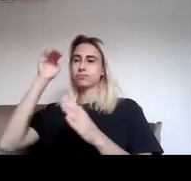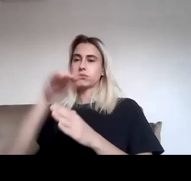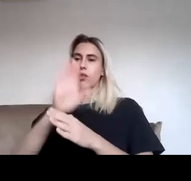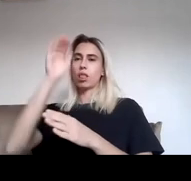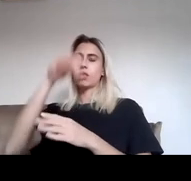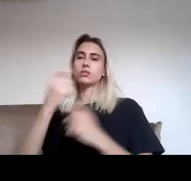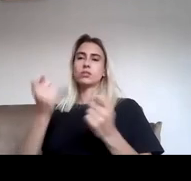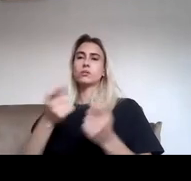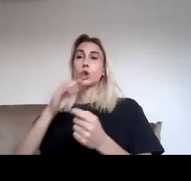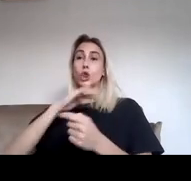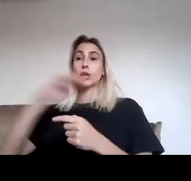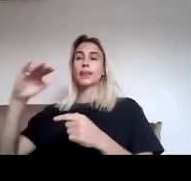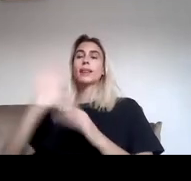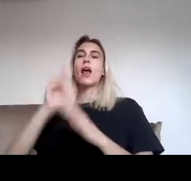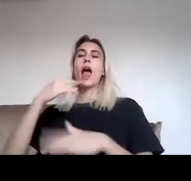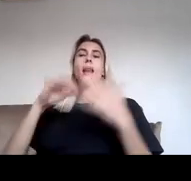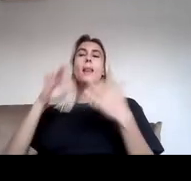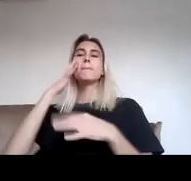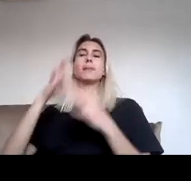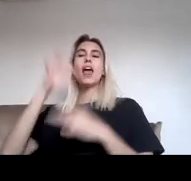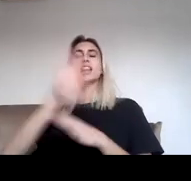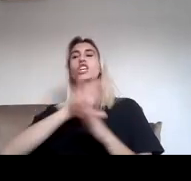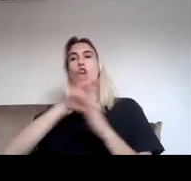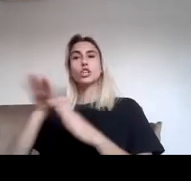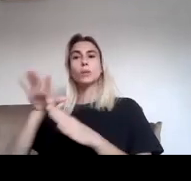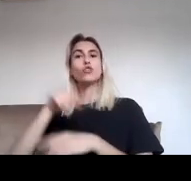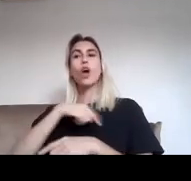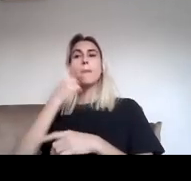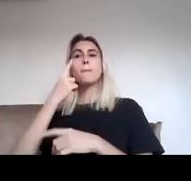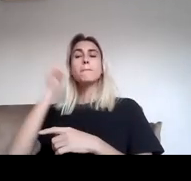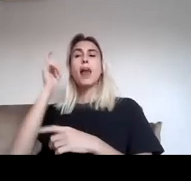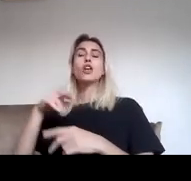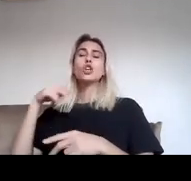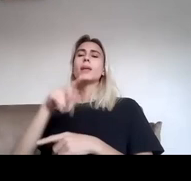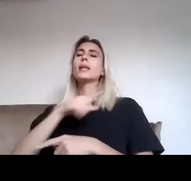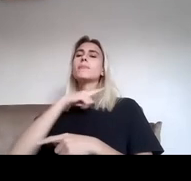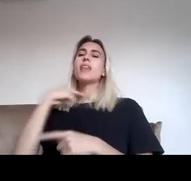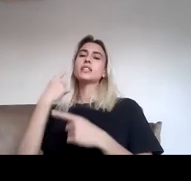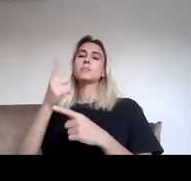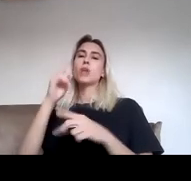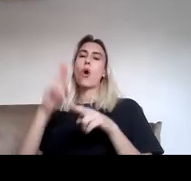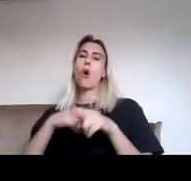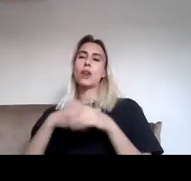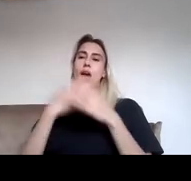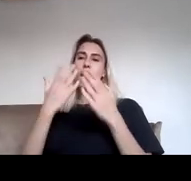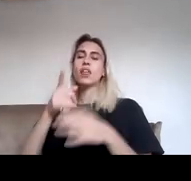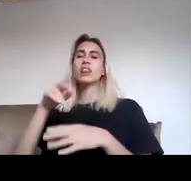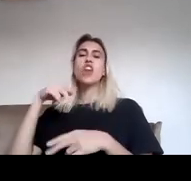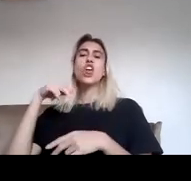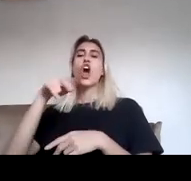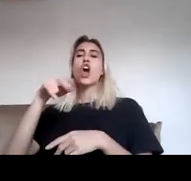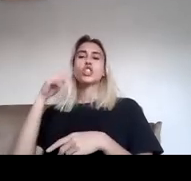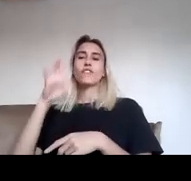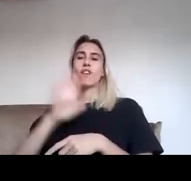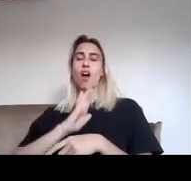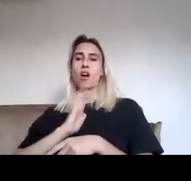burada sadece engelli bireyi geçtik. Yani normal bir bireyin bile yürümesi imkansız halde bir örnek. Burada yine bir yaya geçidi. Yaya